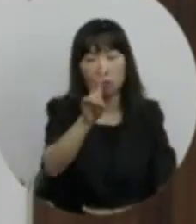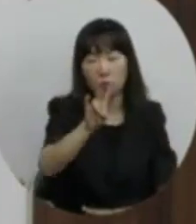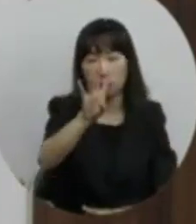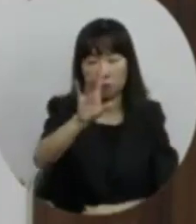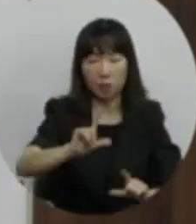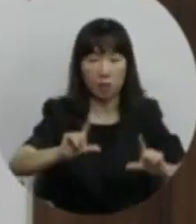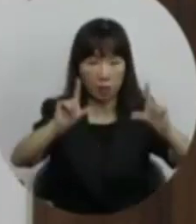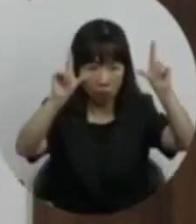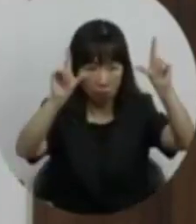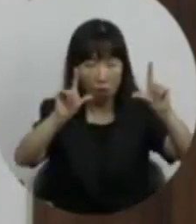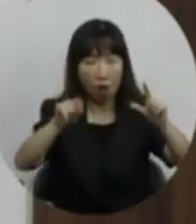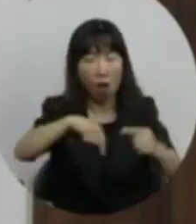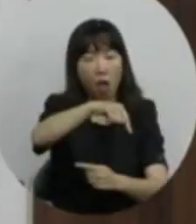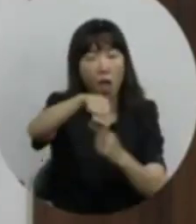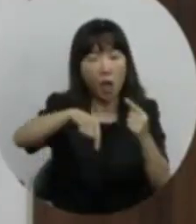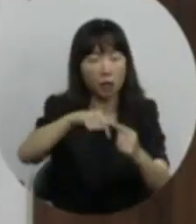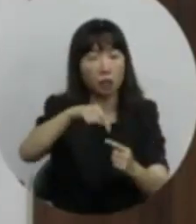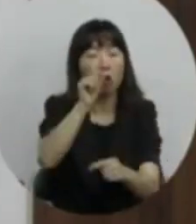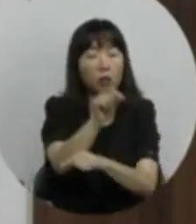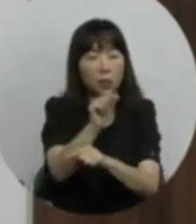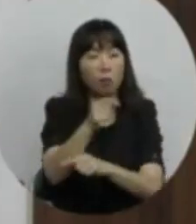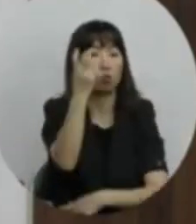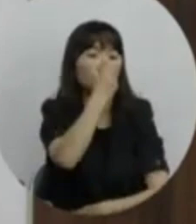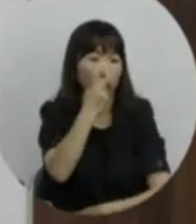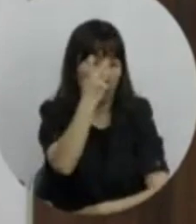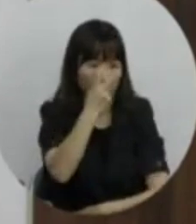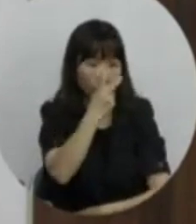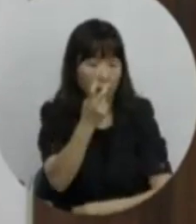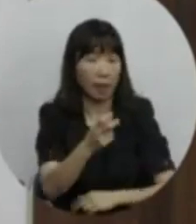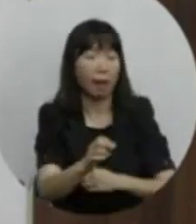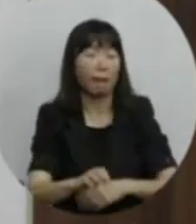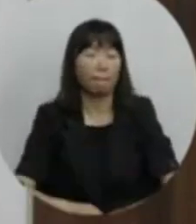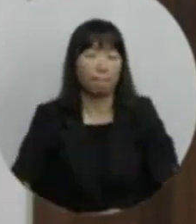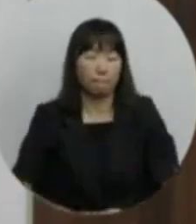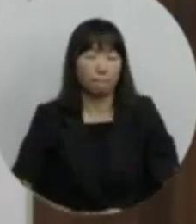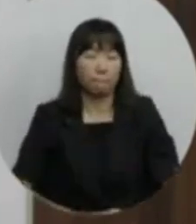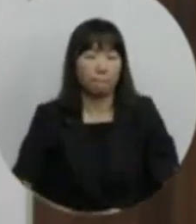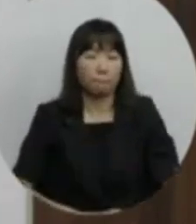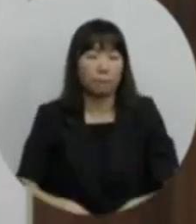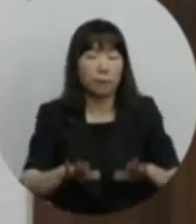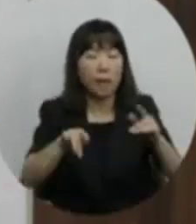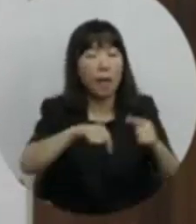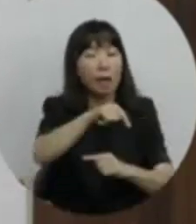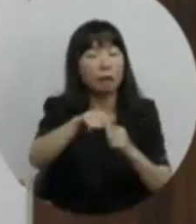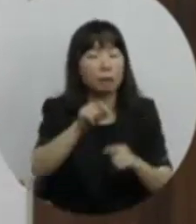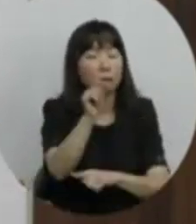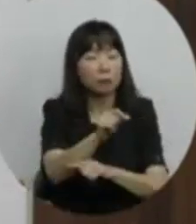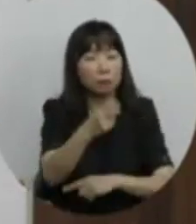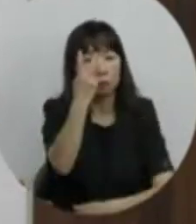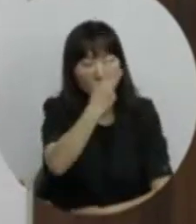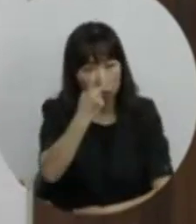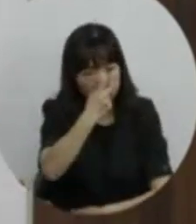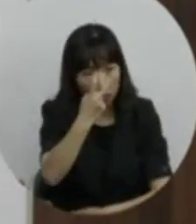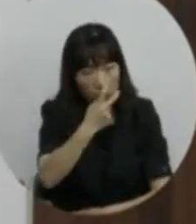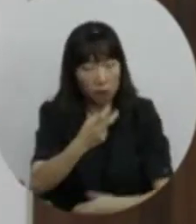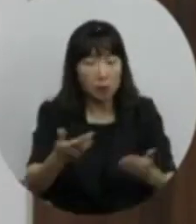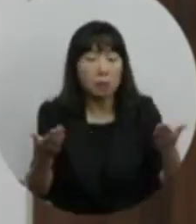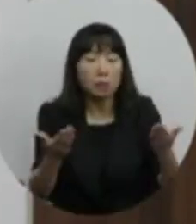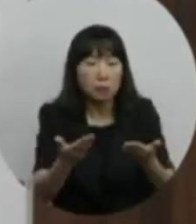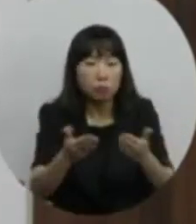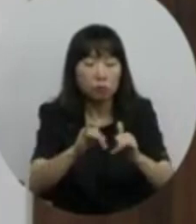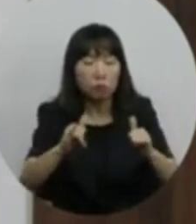2024년도 행정사무감사가 예정되어 있습니다. 행정사무감사는 집행부의 잘못을